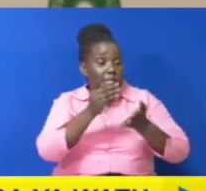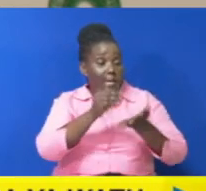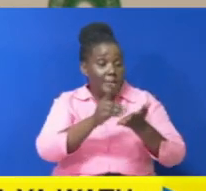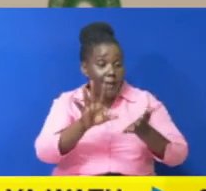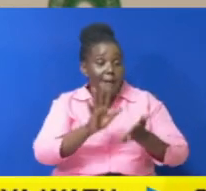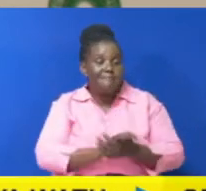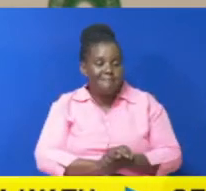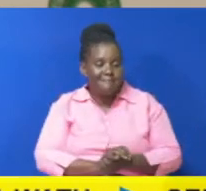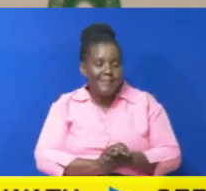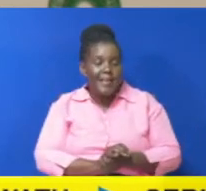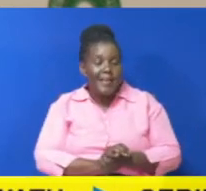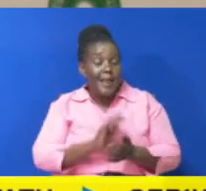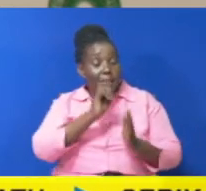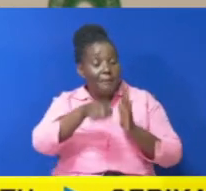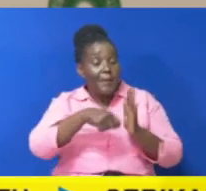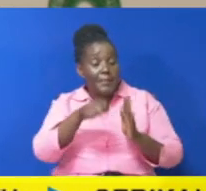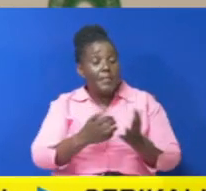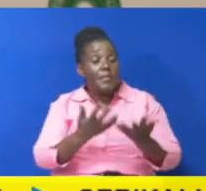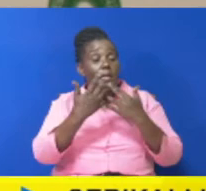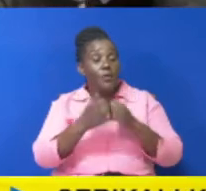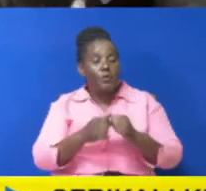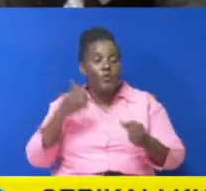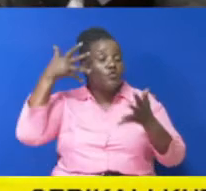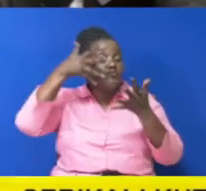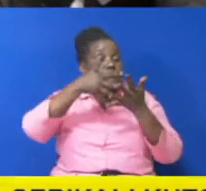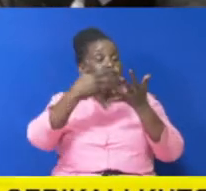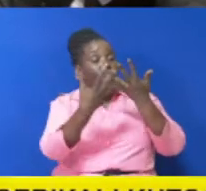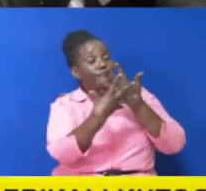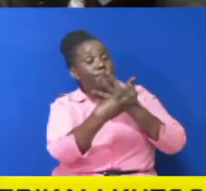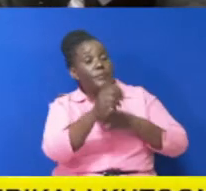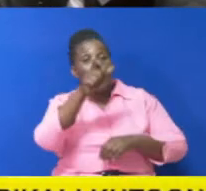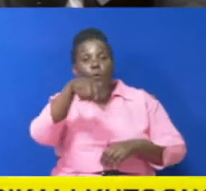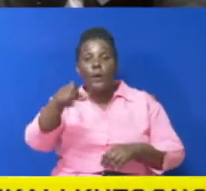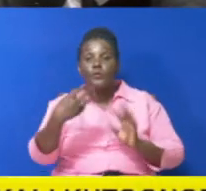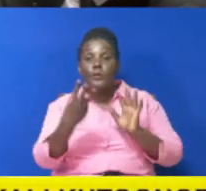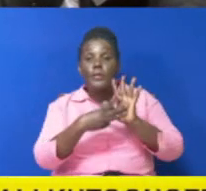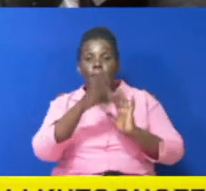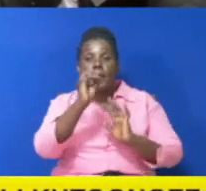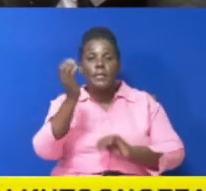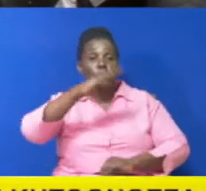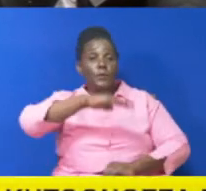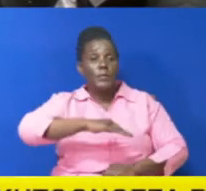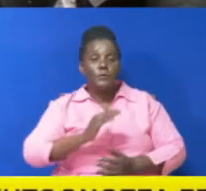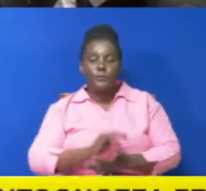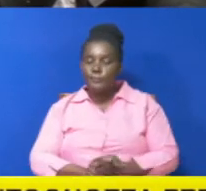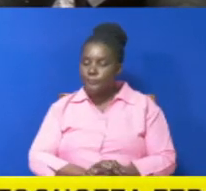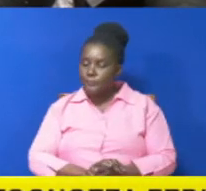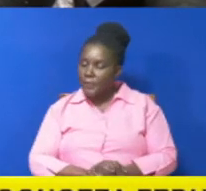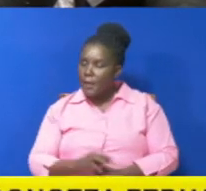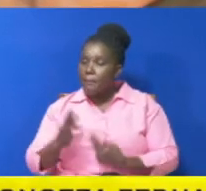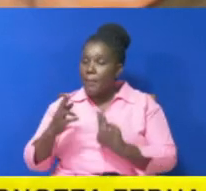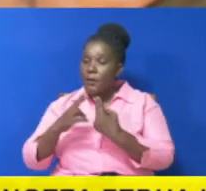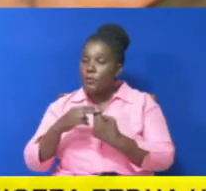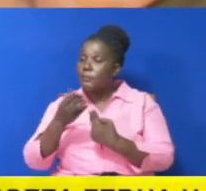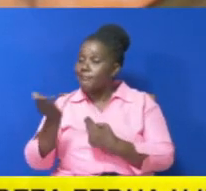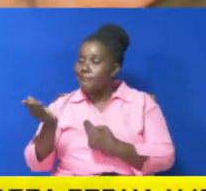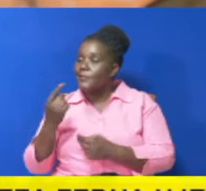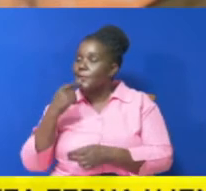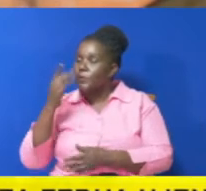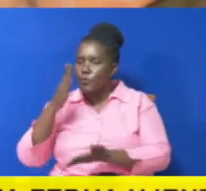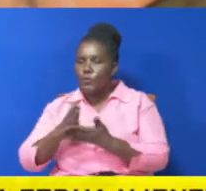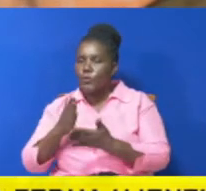ina scan watu 80 kwa siku. Madaktari hao kwa pamoja wanasema lipo jukumu la kufanyiwa